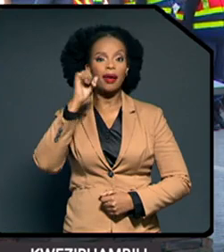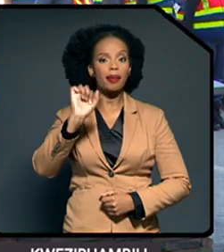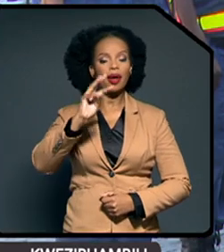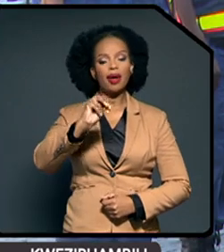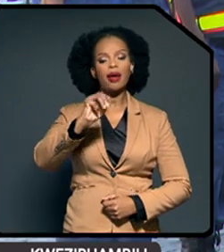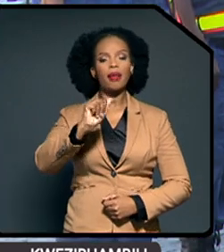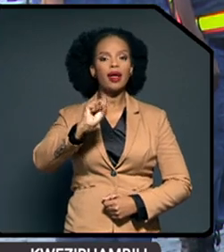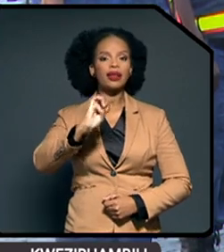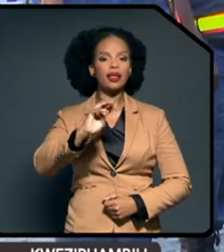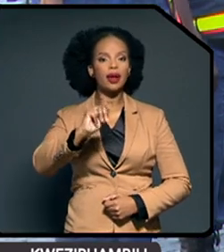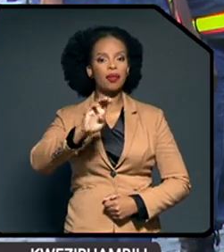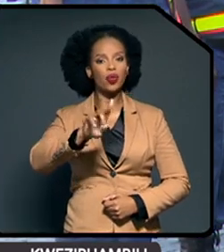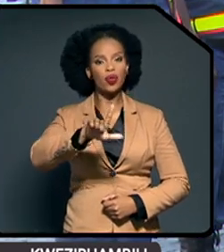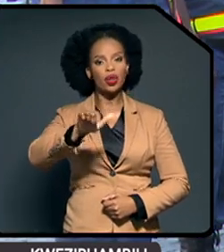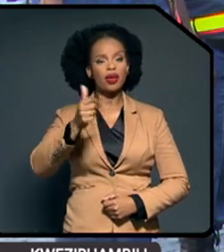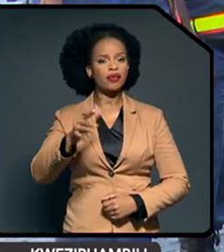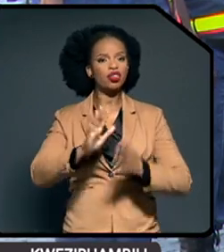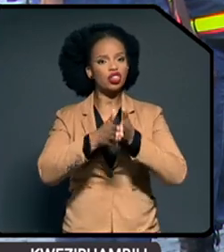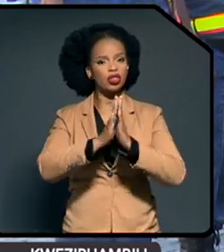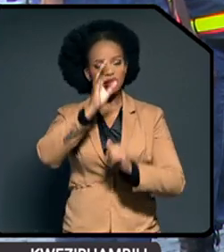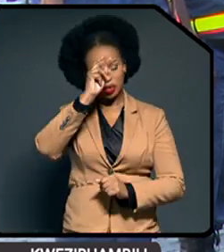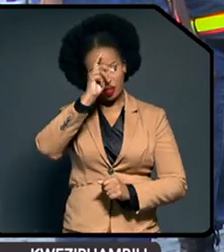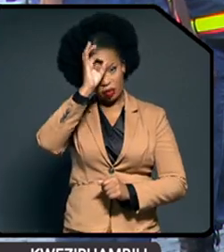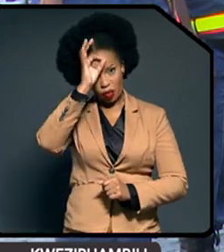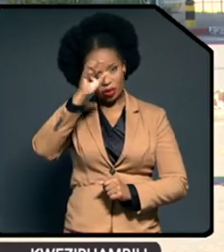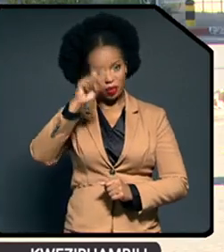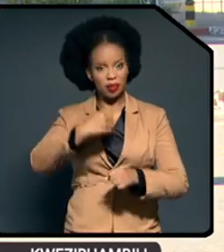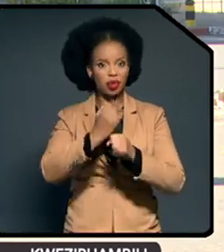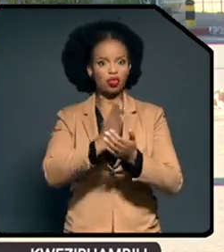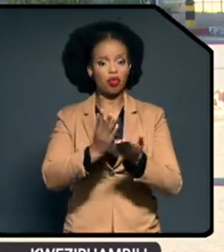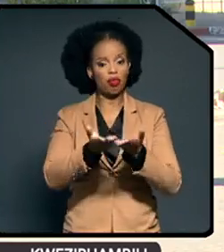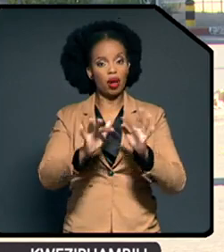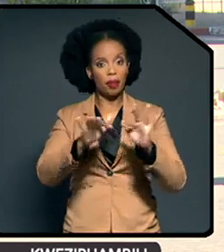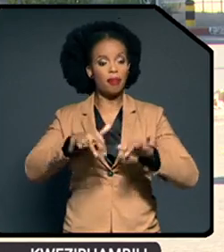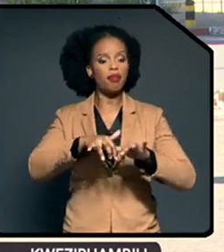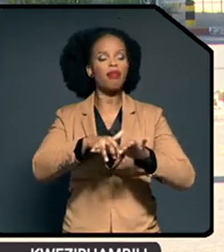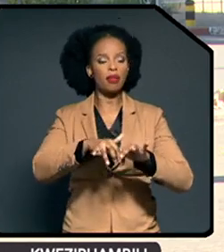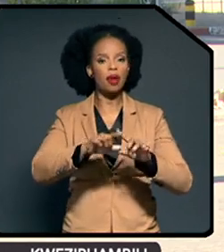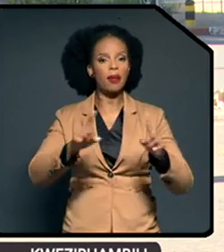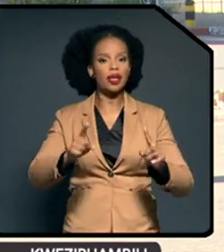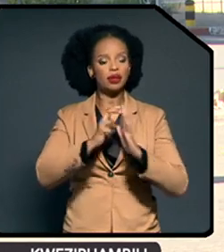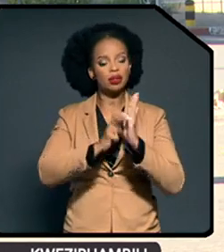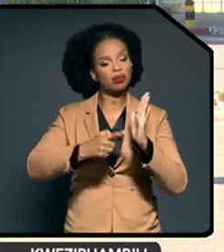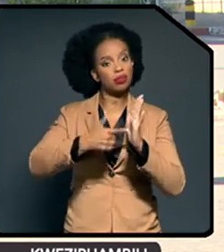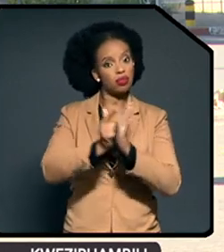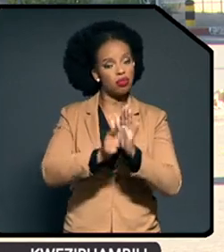ukuba aqinisekise ukuba umthetho uyathotyelwa kuqhankqalazo lwe-EFF ngomso.